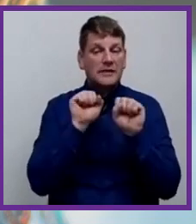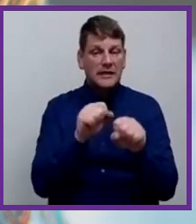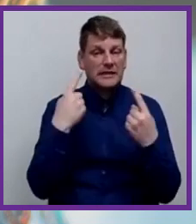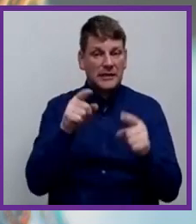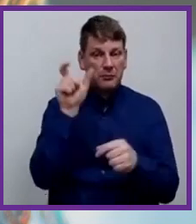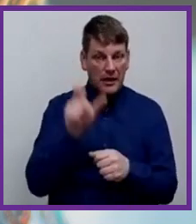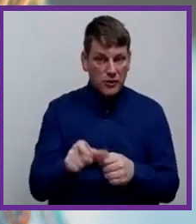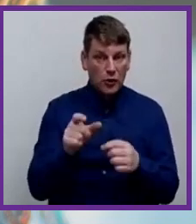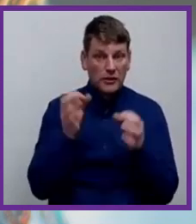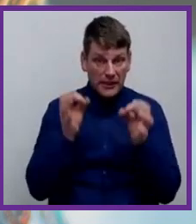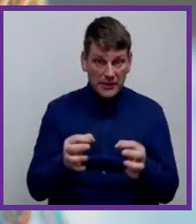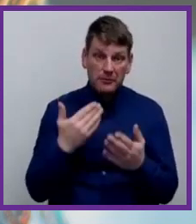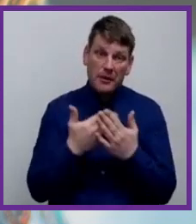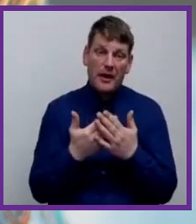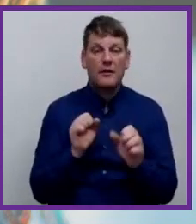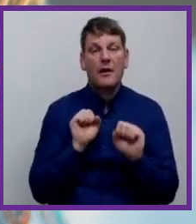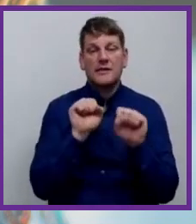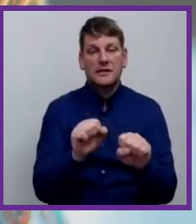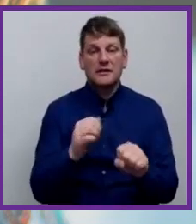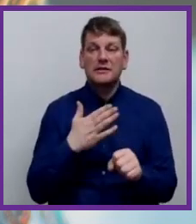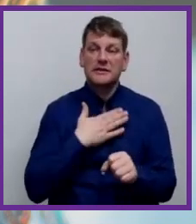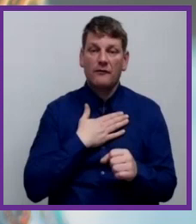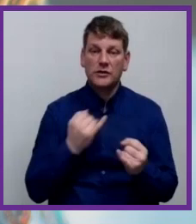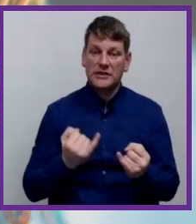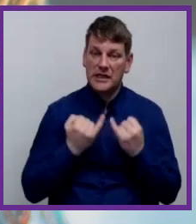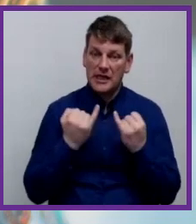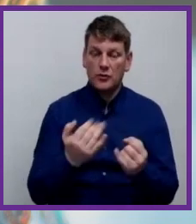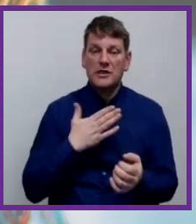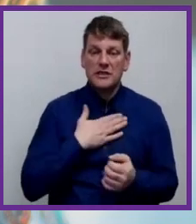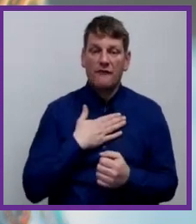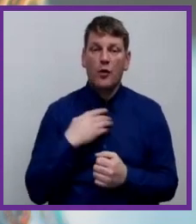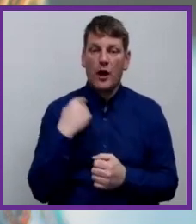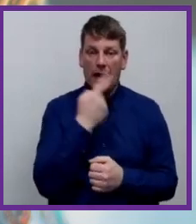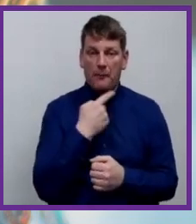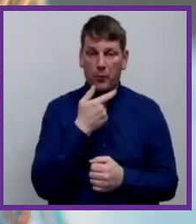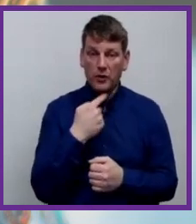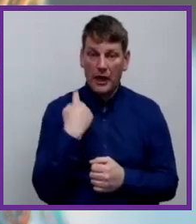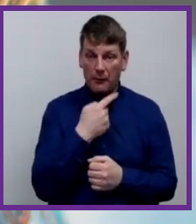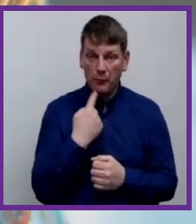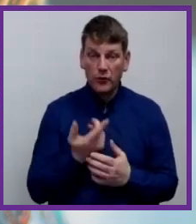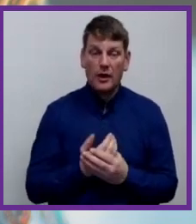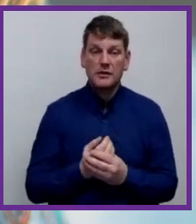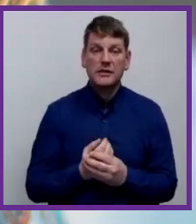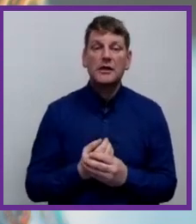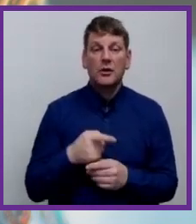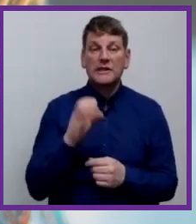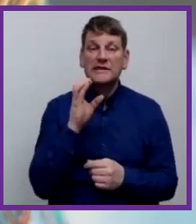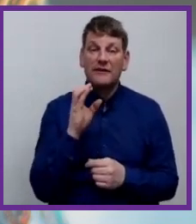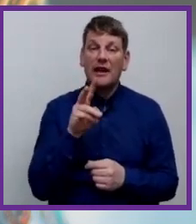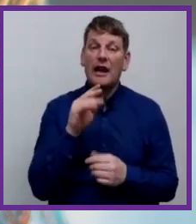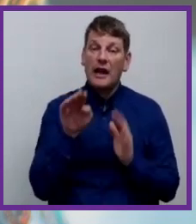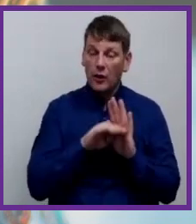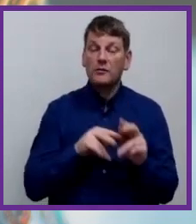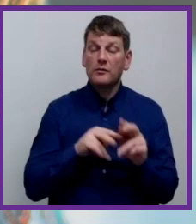tiesības, piemēram, aizsargāt savu cieņu, savu reputāciju, un attiecīgi civillikums atļauj